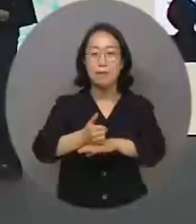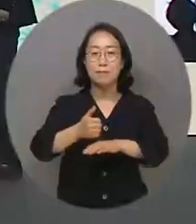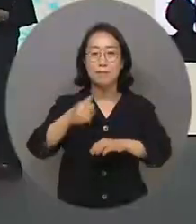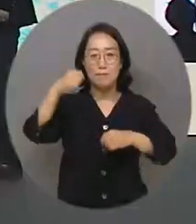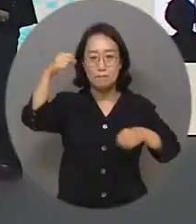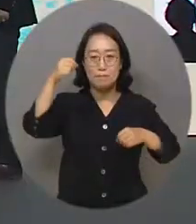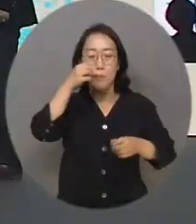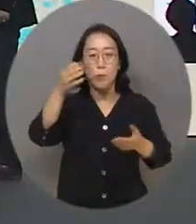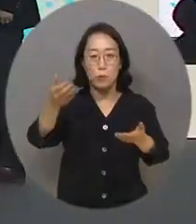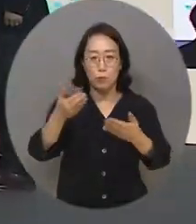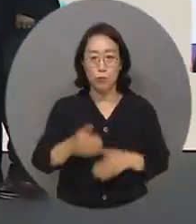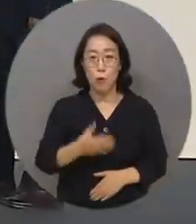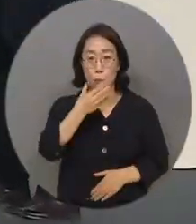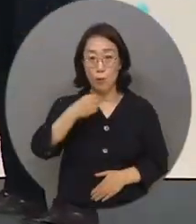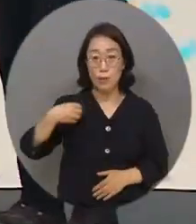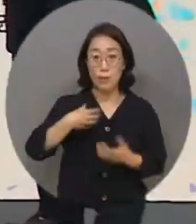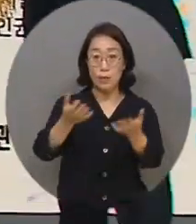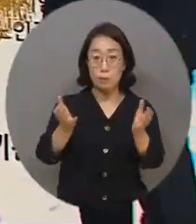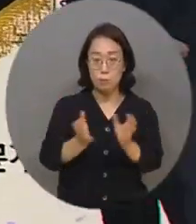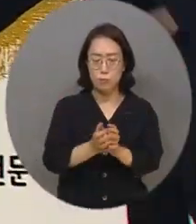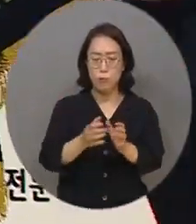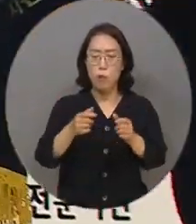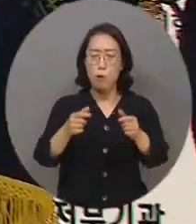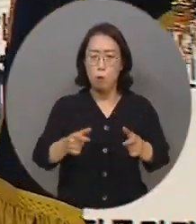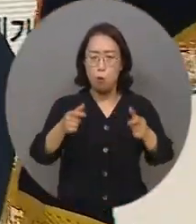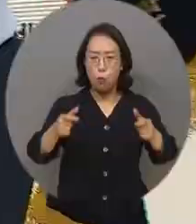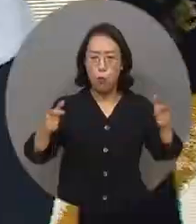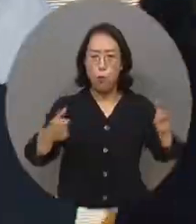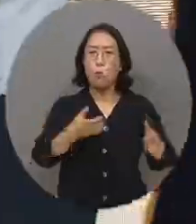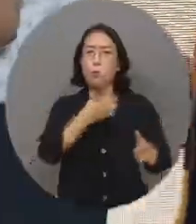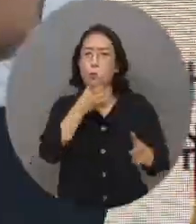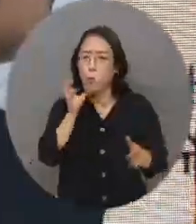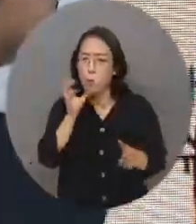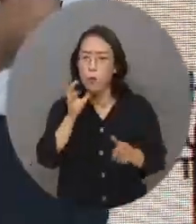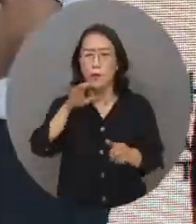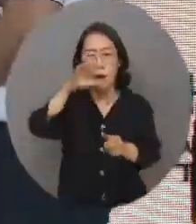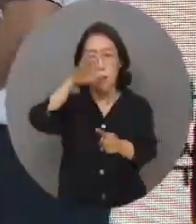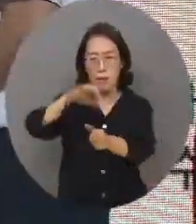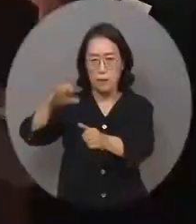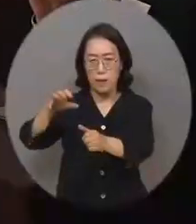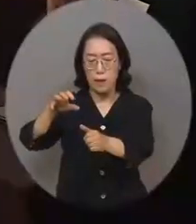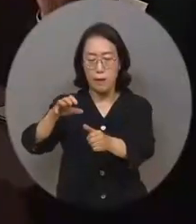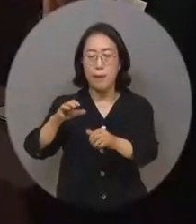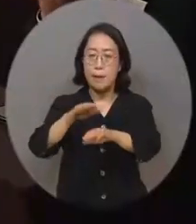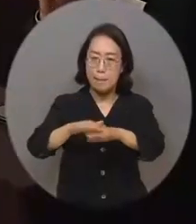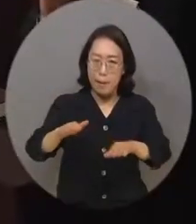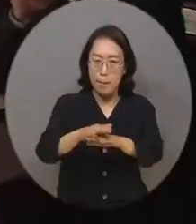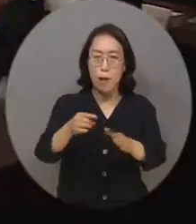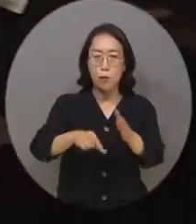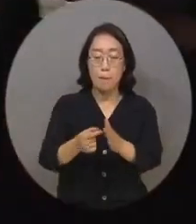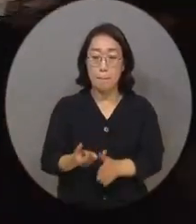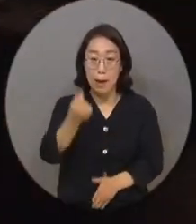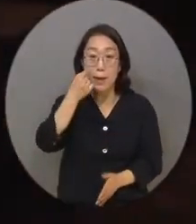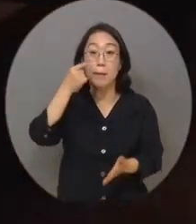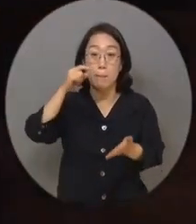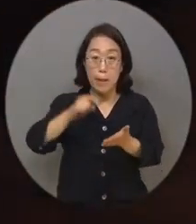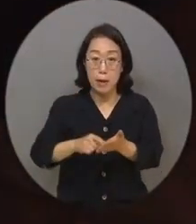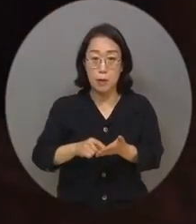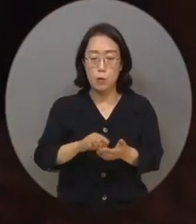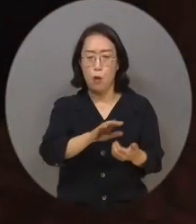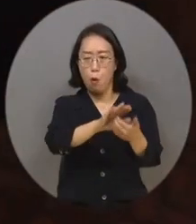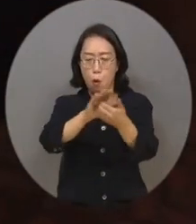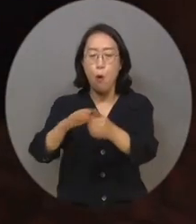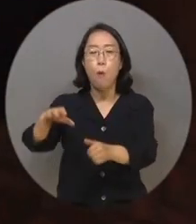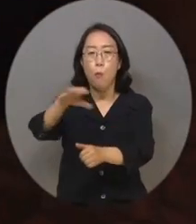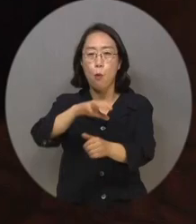한편 보건복지부는 지속해서 증가하고 있는 노인학대의 대응하기 위해 노인학대의 조기발견과 피에노인